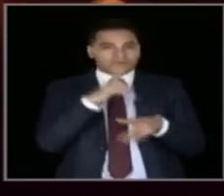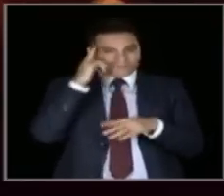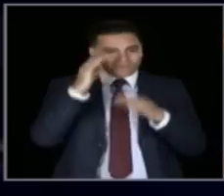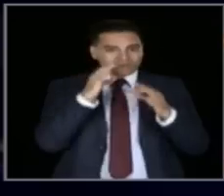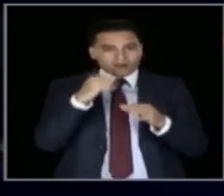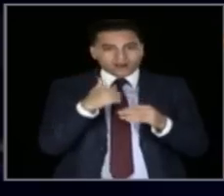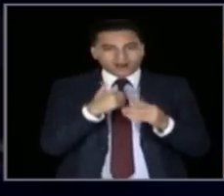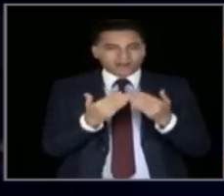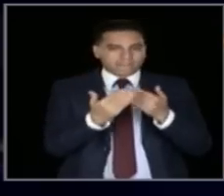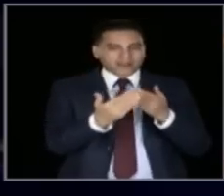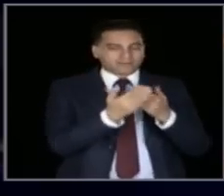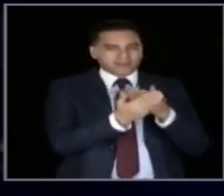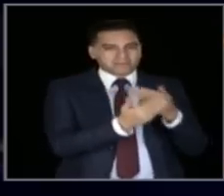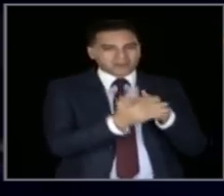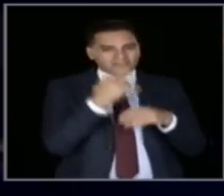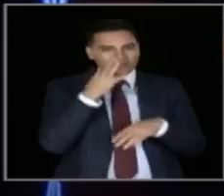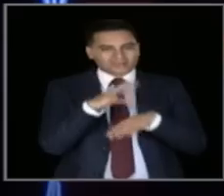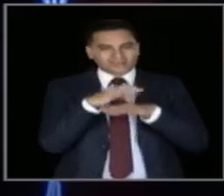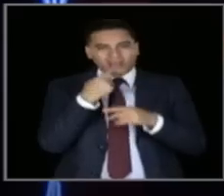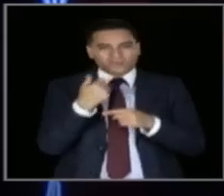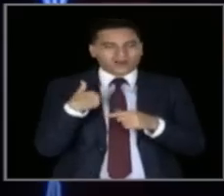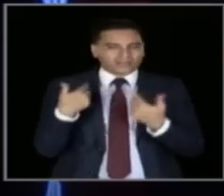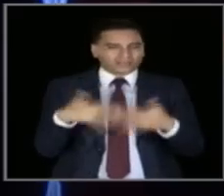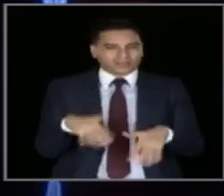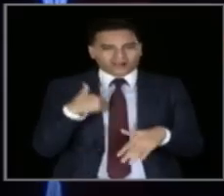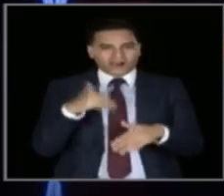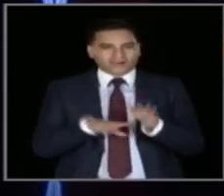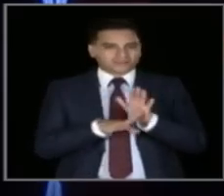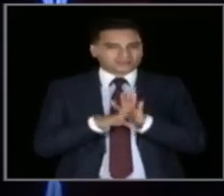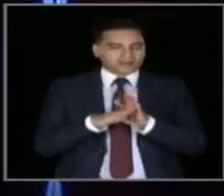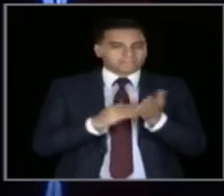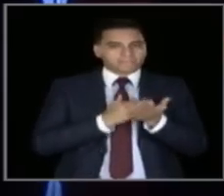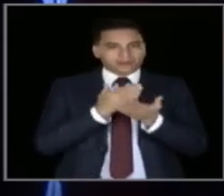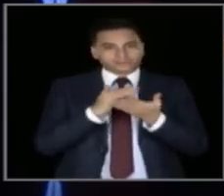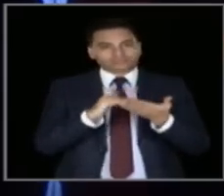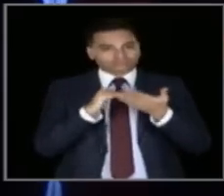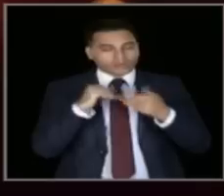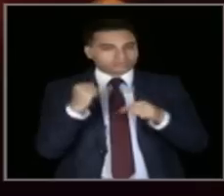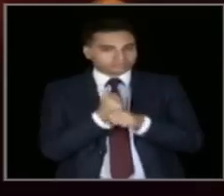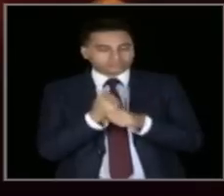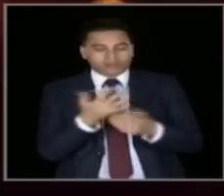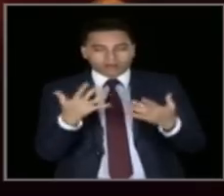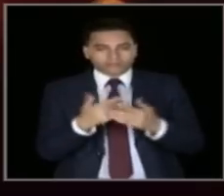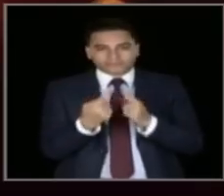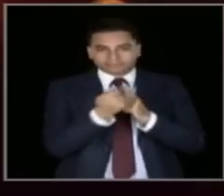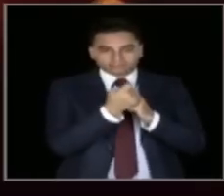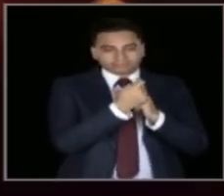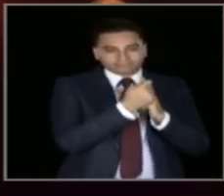ان هم هيجنبوني شويه، او هيقولوا ان انا مش هقدر انجح او كده، مش جاهز. بس انا